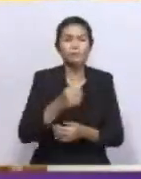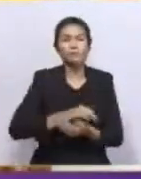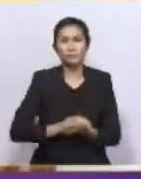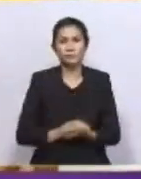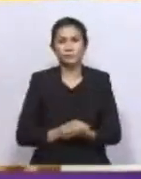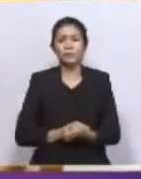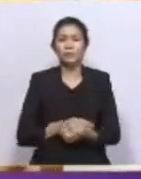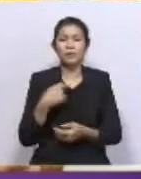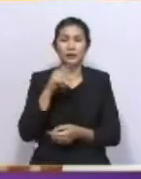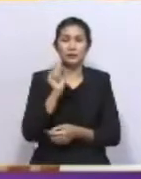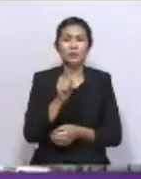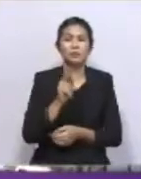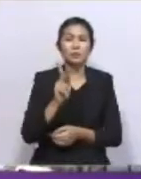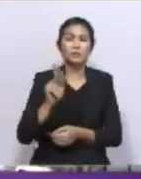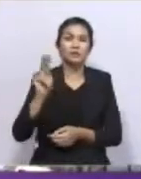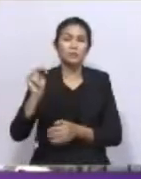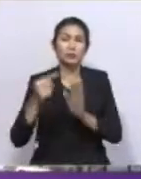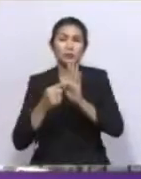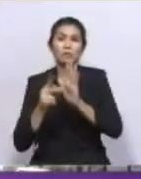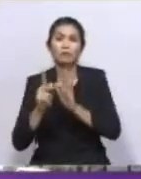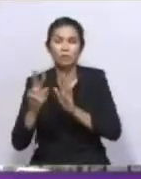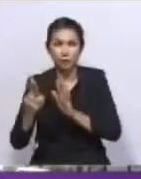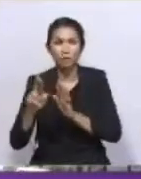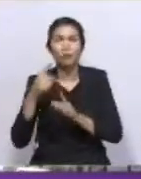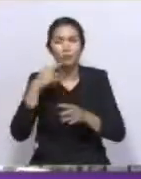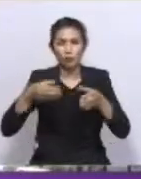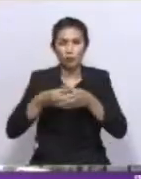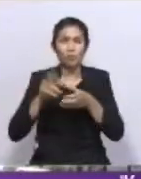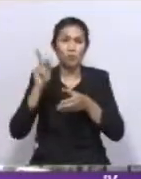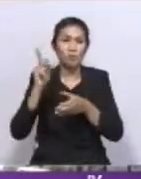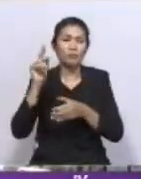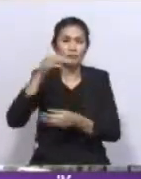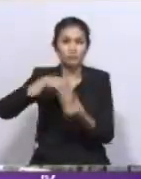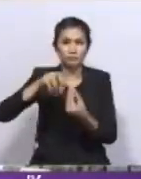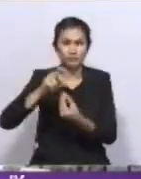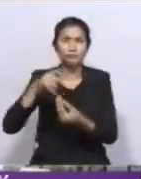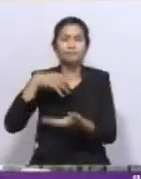คณากรอยู่ดีสรันทิตอ่องสกุลทีมข่าวเศรษฐกิจรายงาน